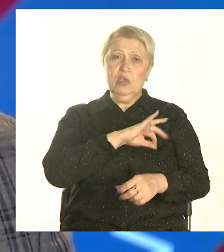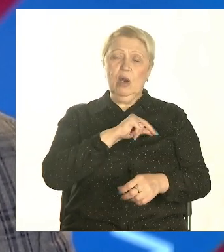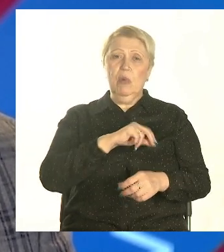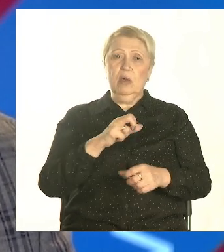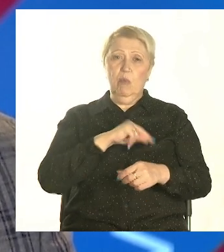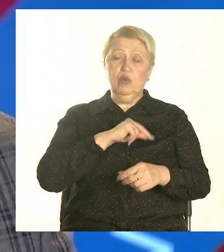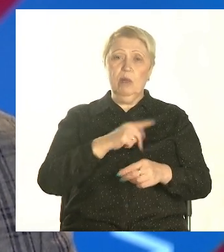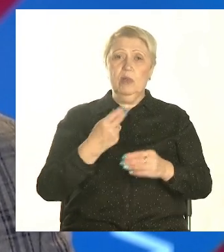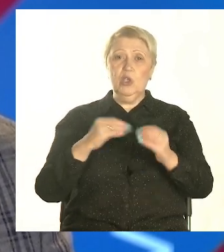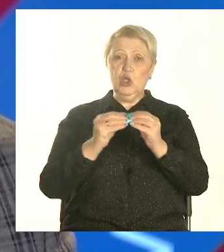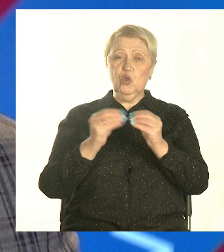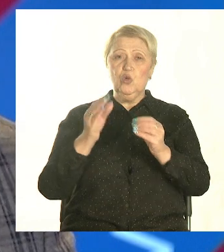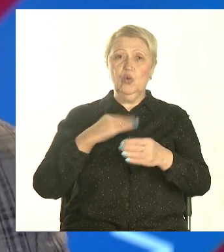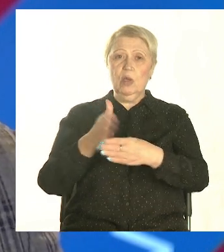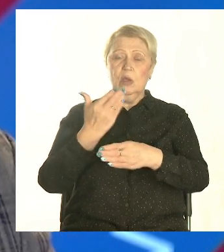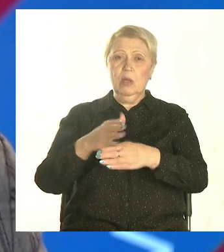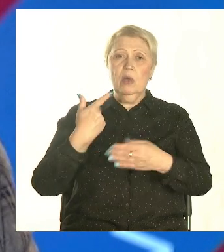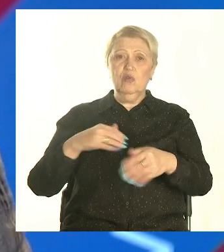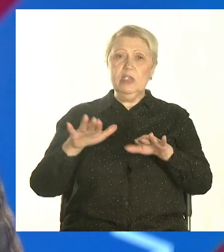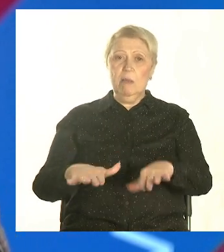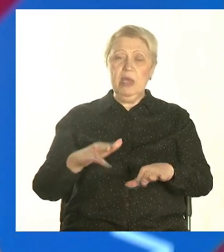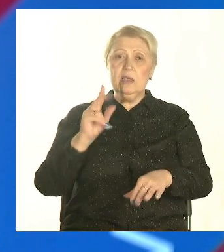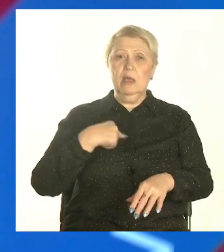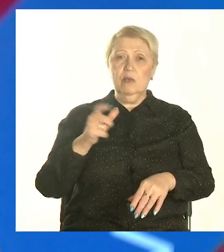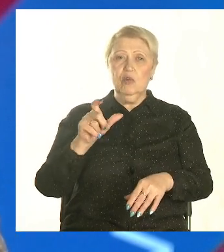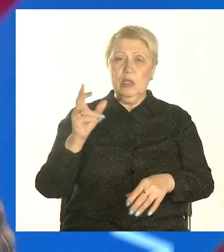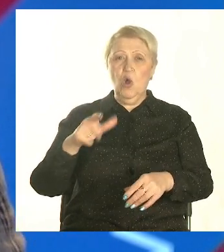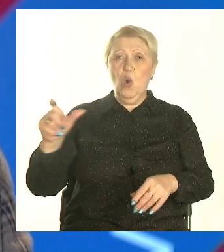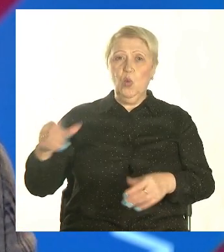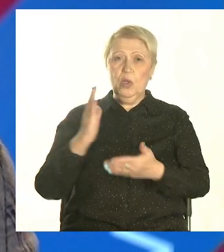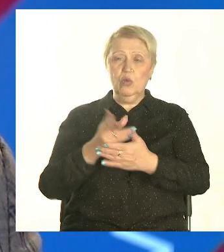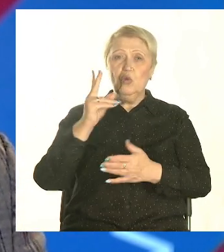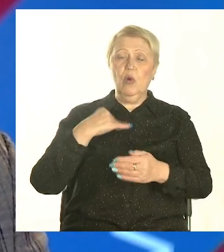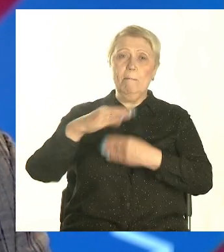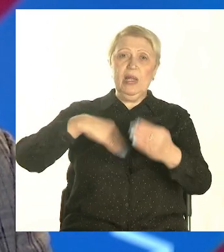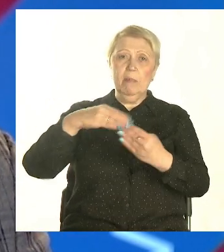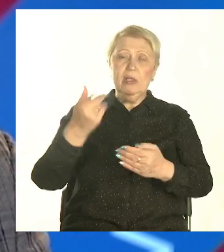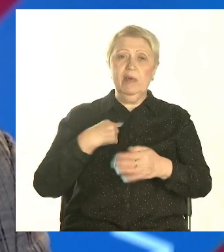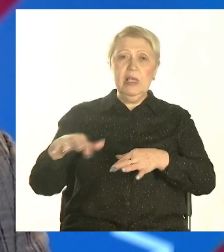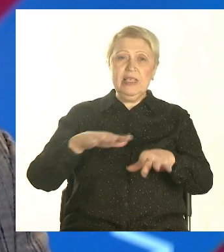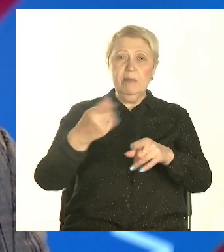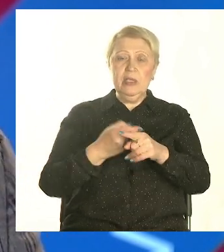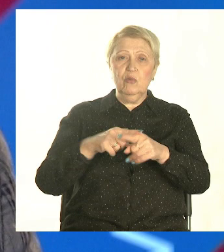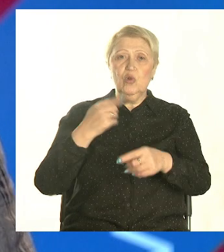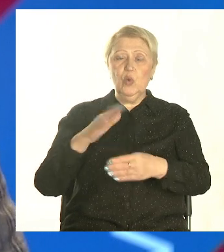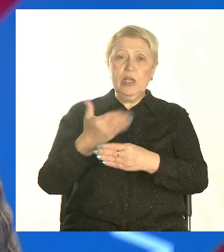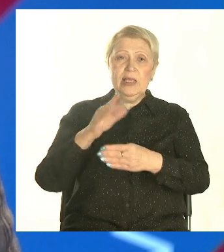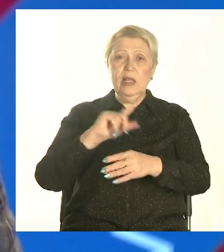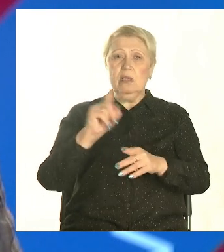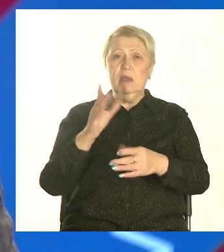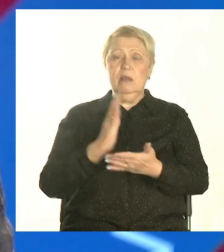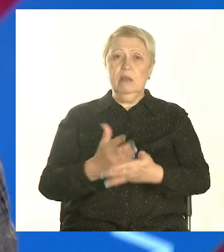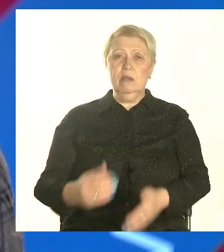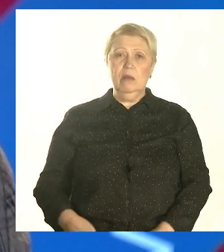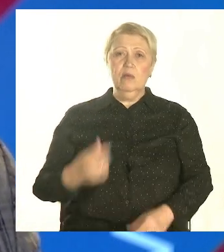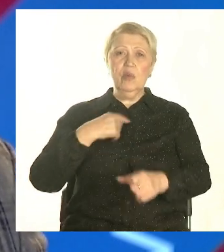есть их местные переработчики готовы принимать? Переработчики, те, кто перерабатывает, занимается утилизацией, и те, кто их компактирует,